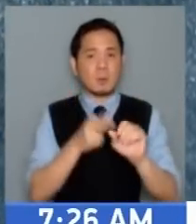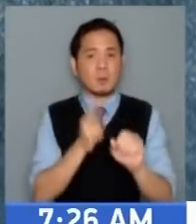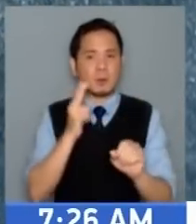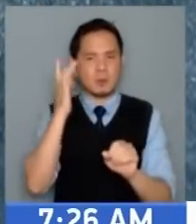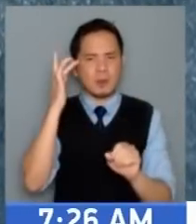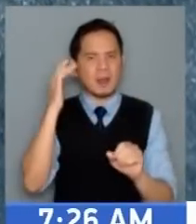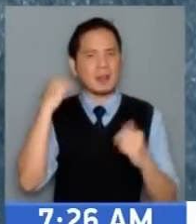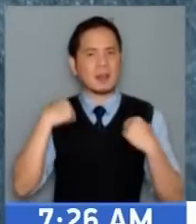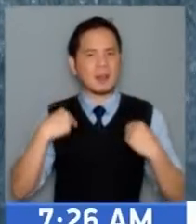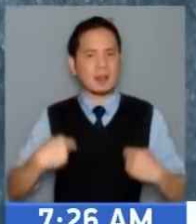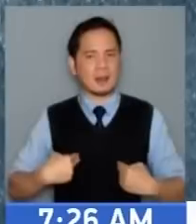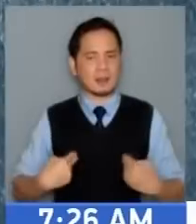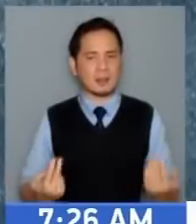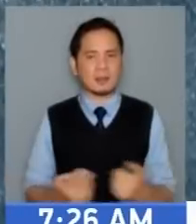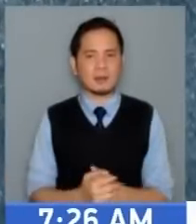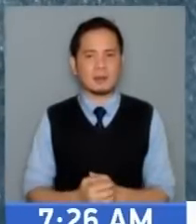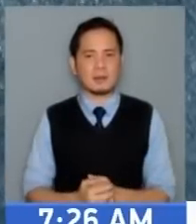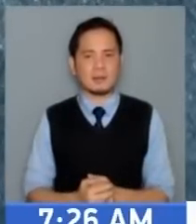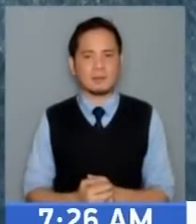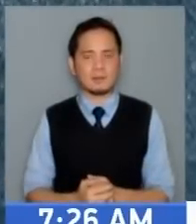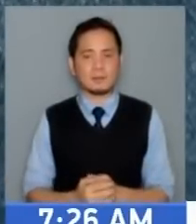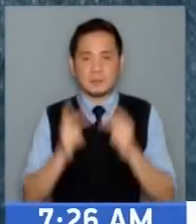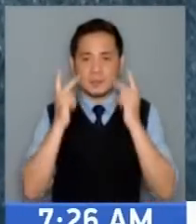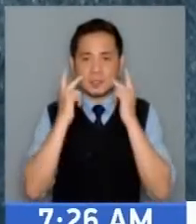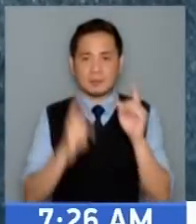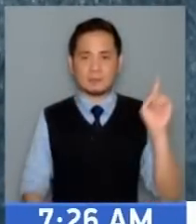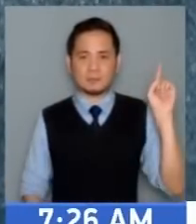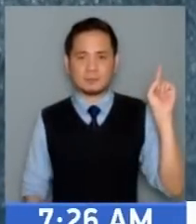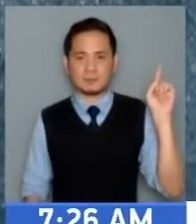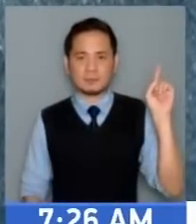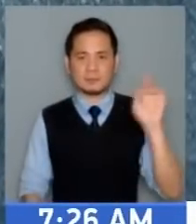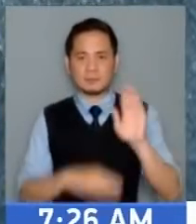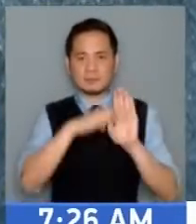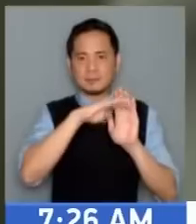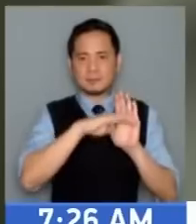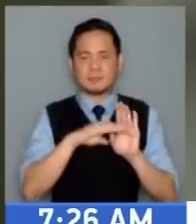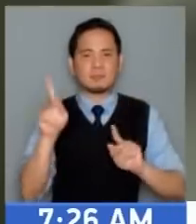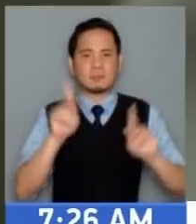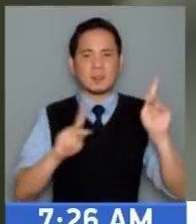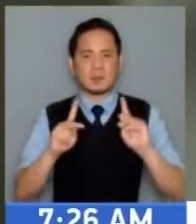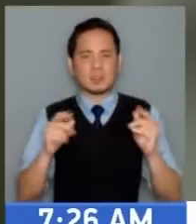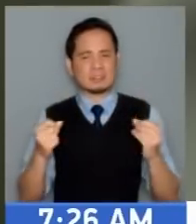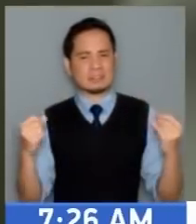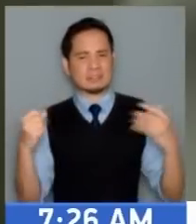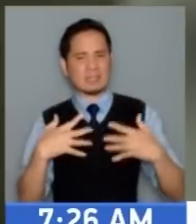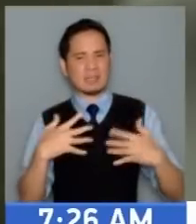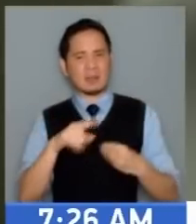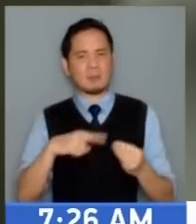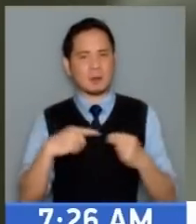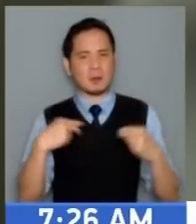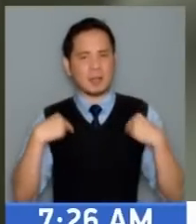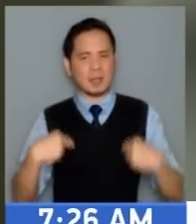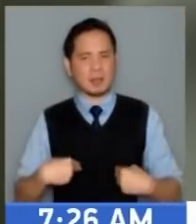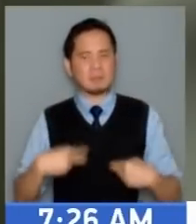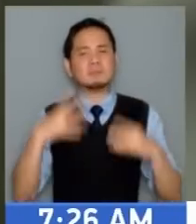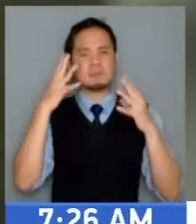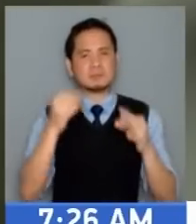43.7% ng populasyon noong 2021 ang huminto sa takot na magkaroon ng epekto sa kanilang kalusugan. Mas mataas yan kumpara